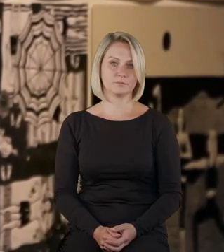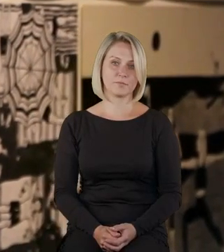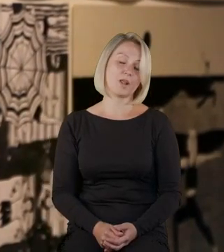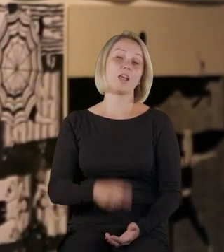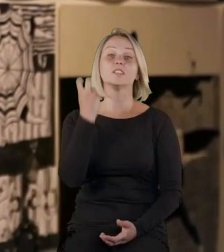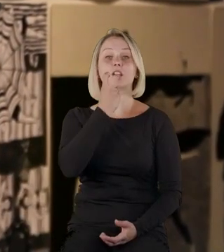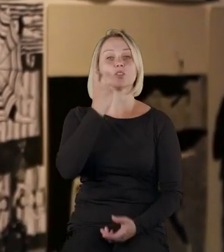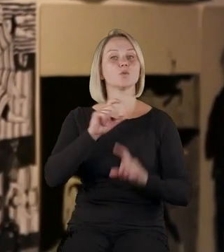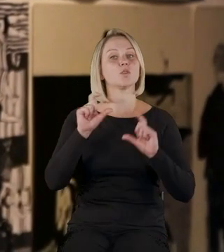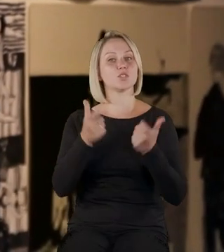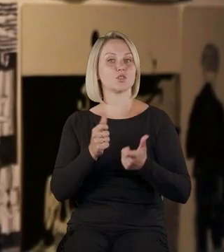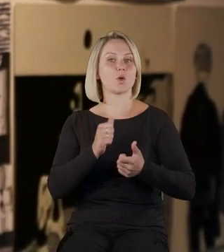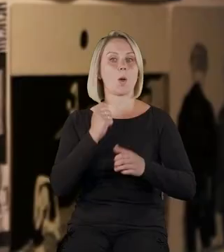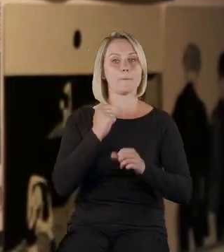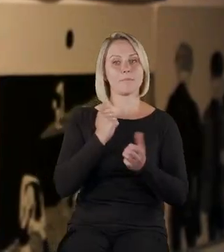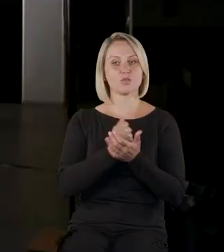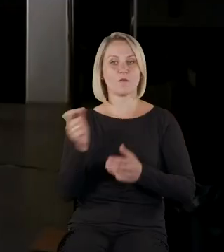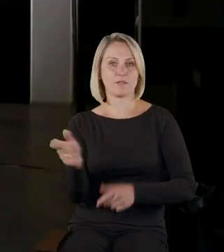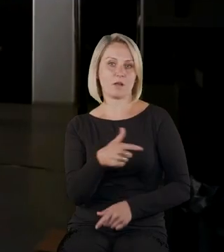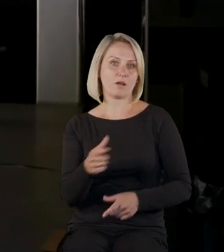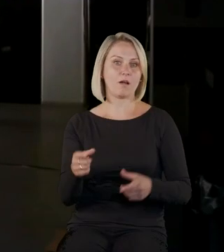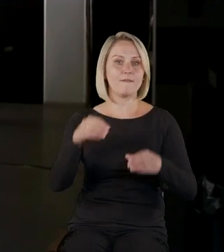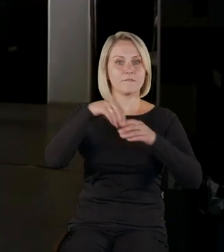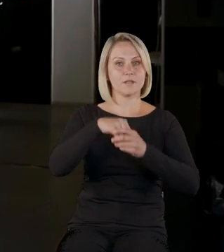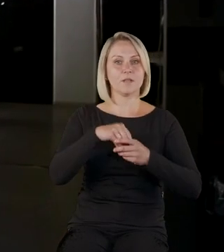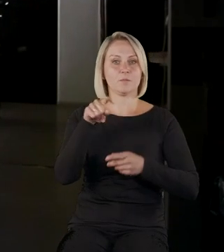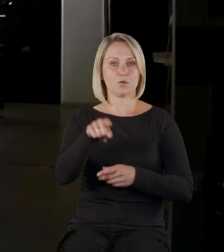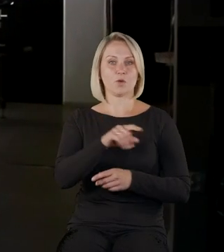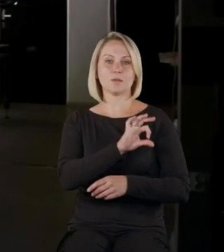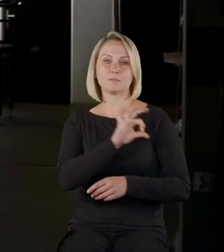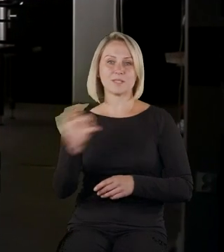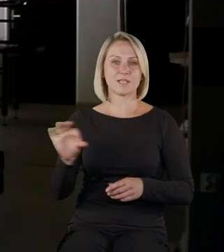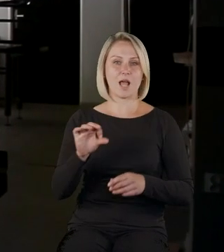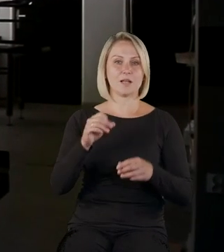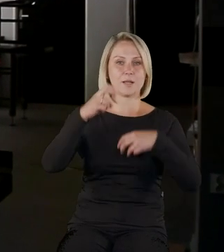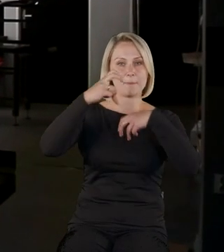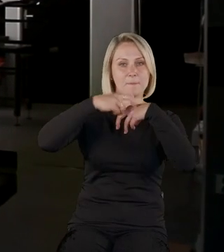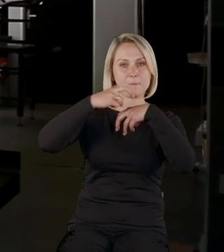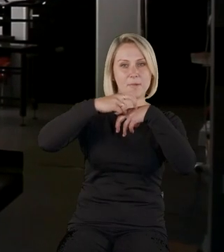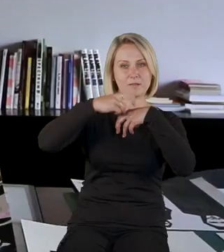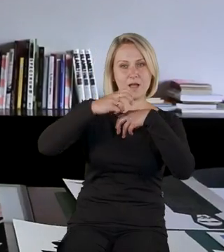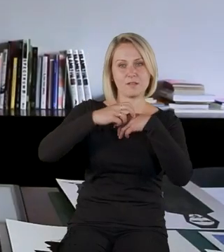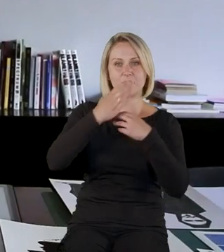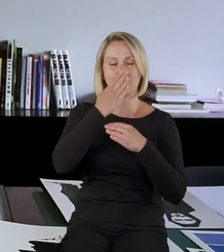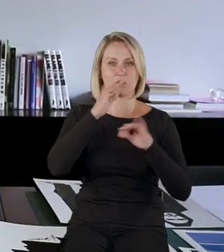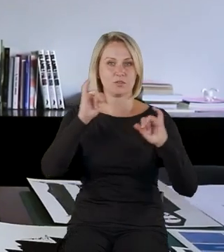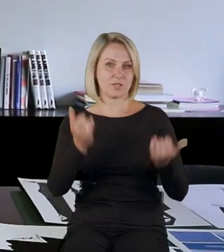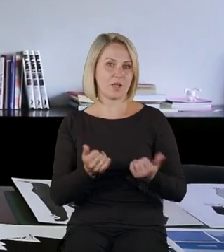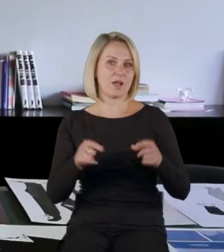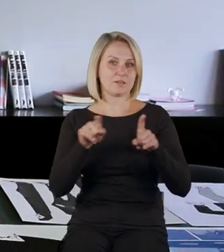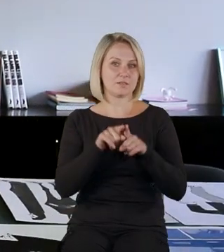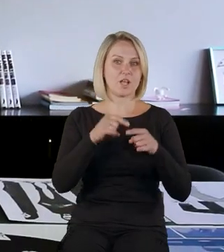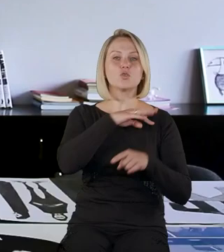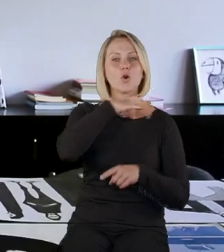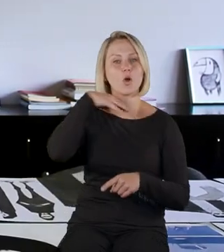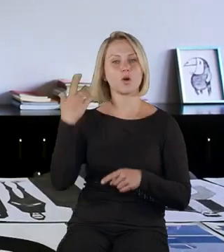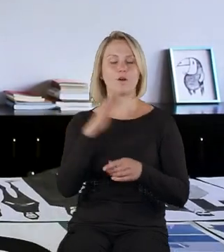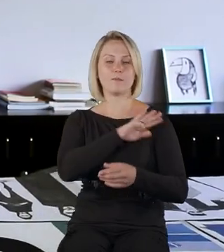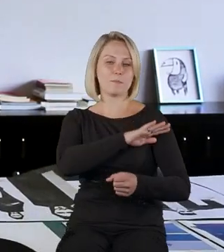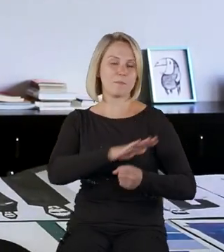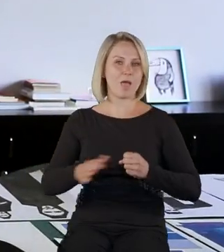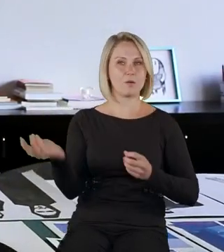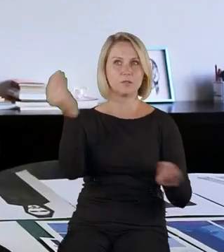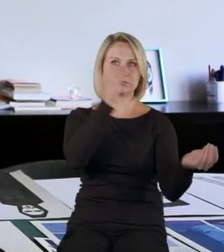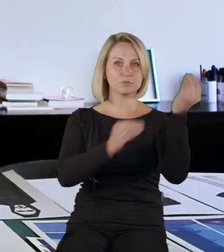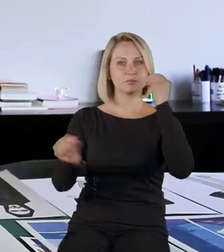Interesujące są również pracownia grafiki, unikalna na skalę światową pracownia badań nad exlibrisem współczesnym, czy kolorowa, pełna prac